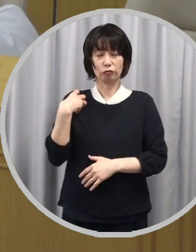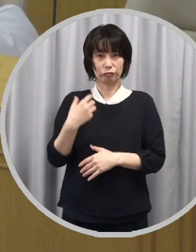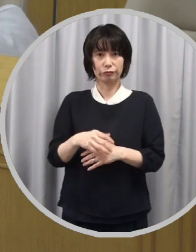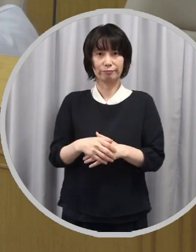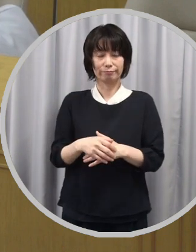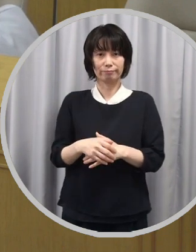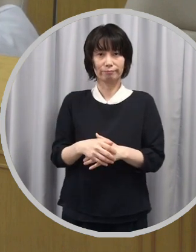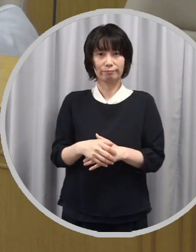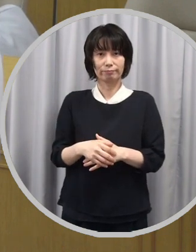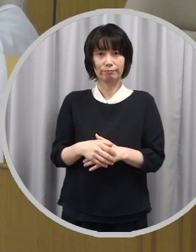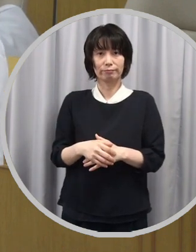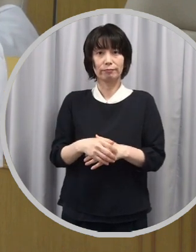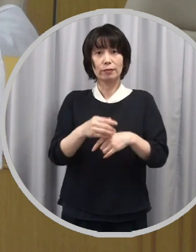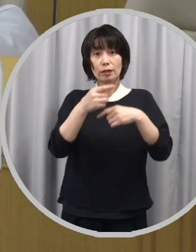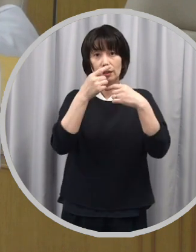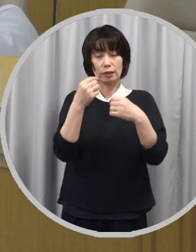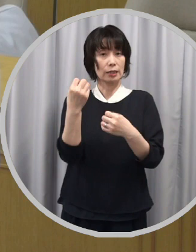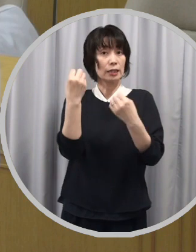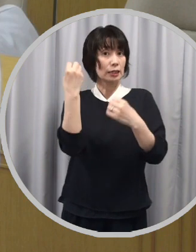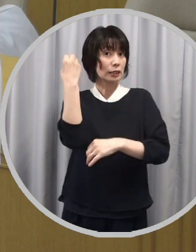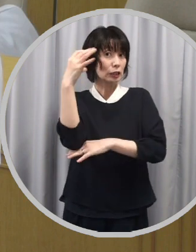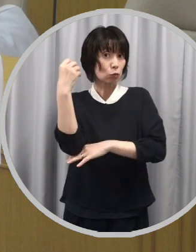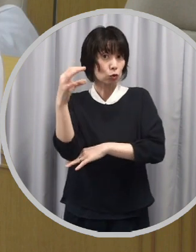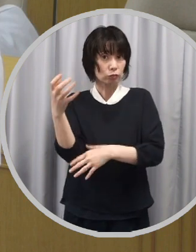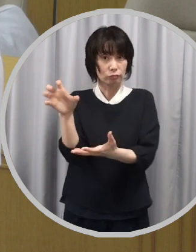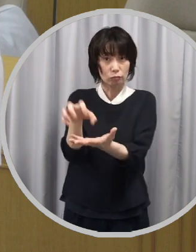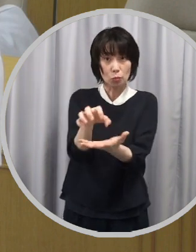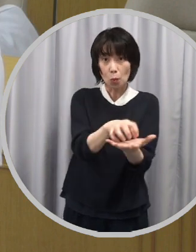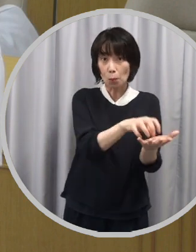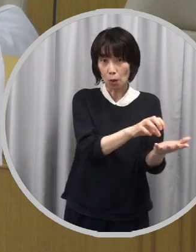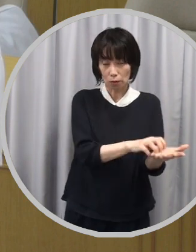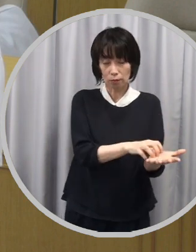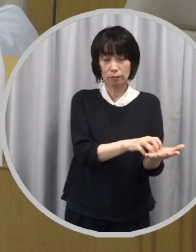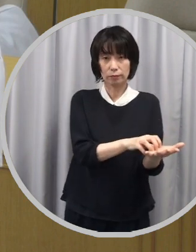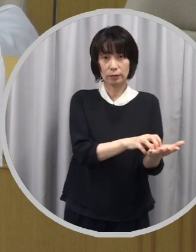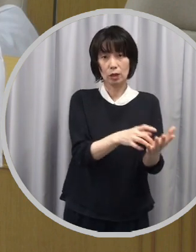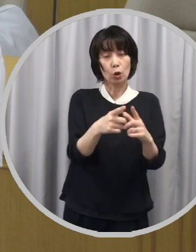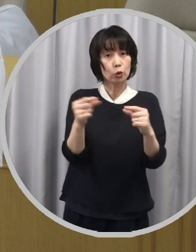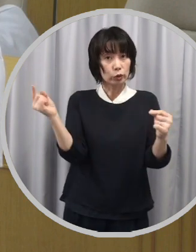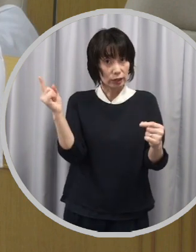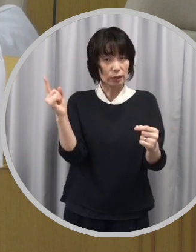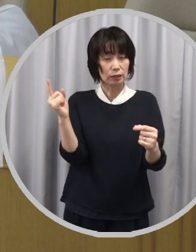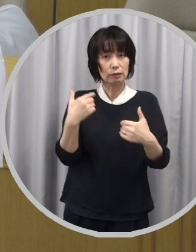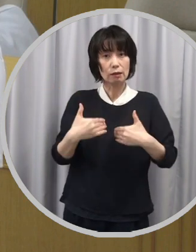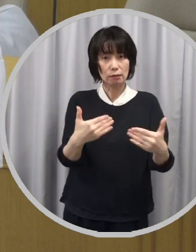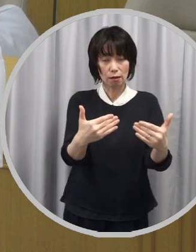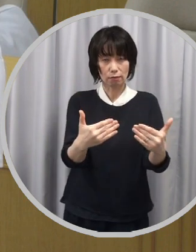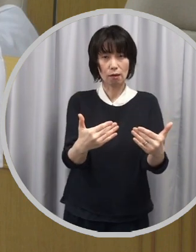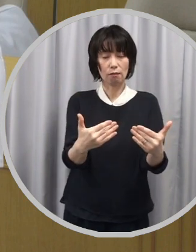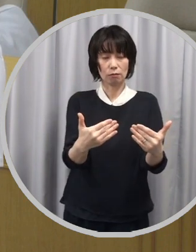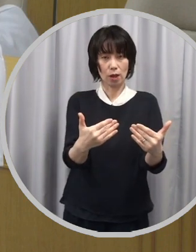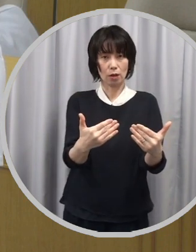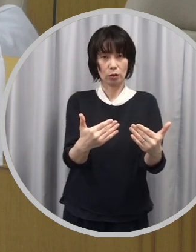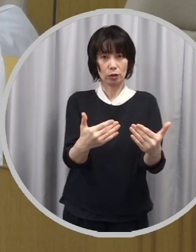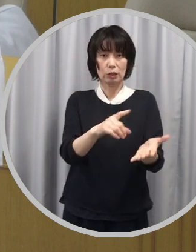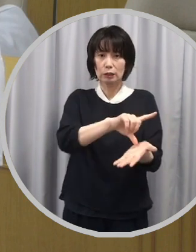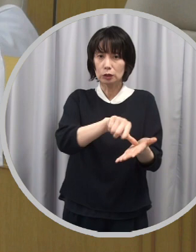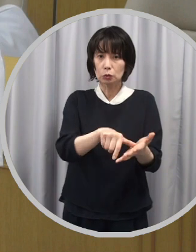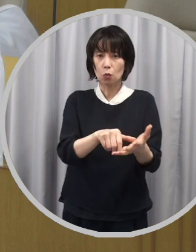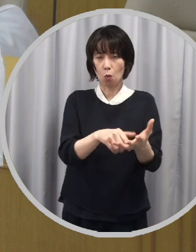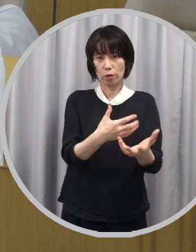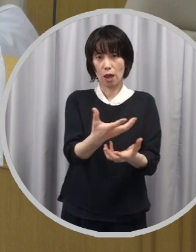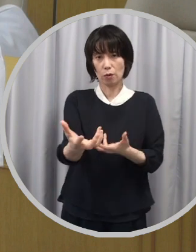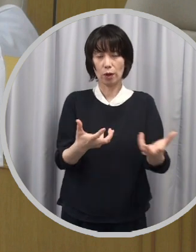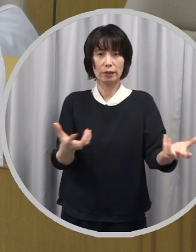の各社新聞報道にもありますように、国で進めるデータセンターの地方移転